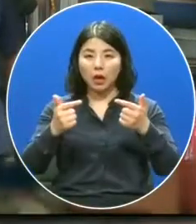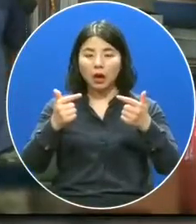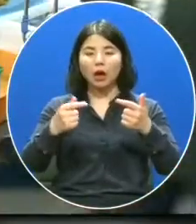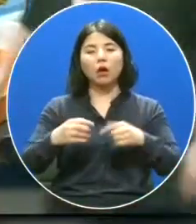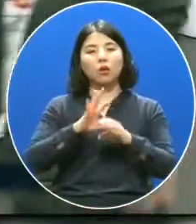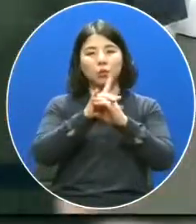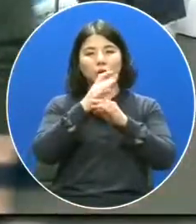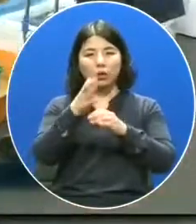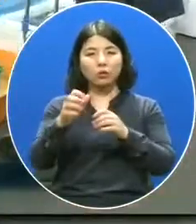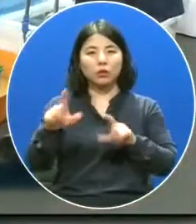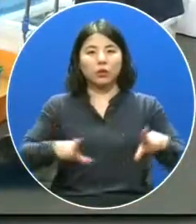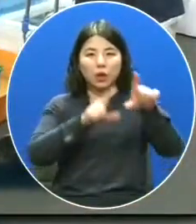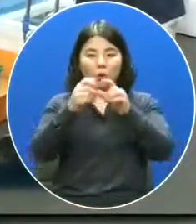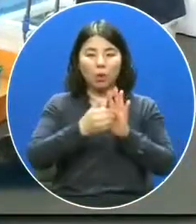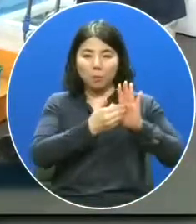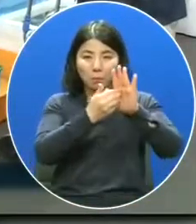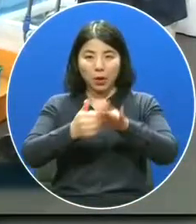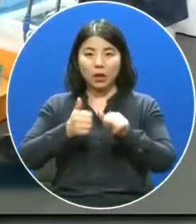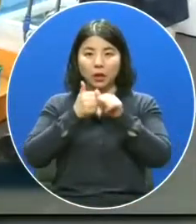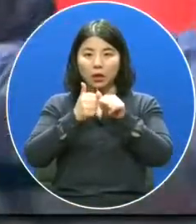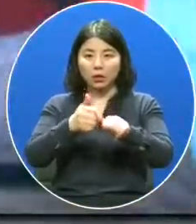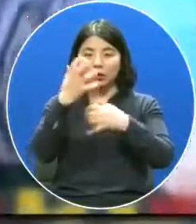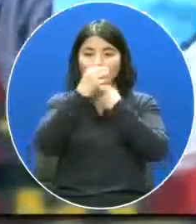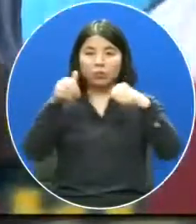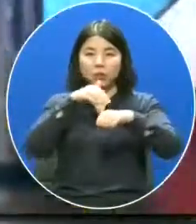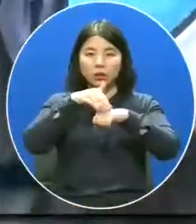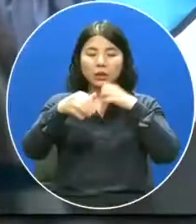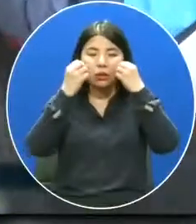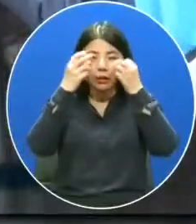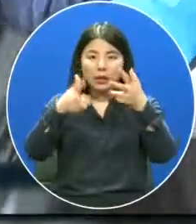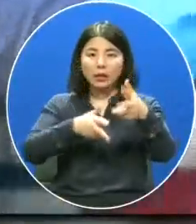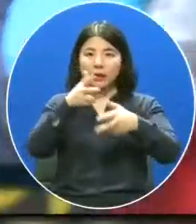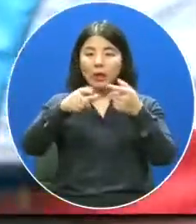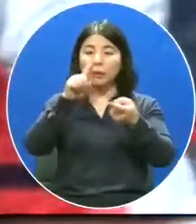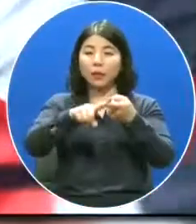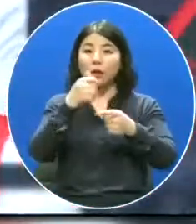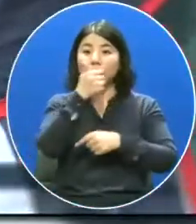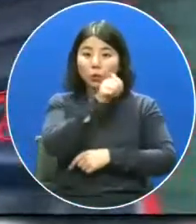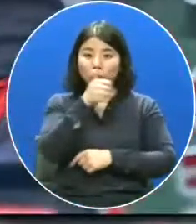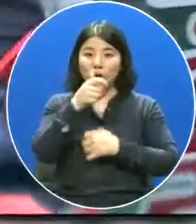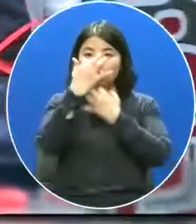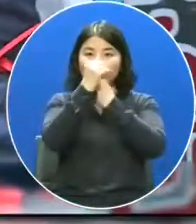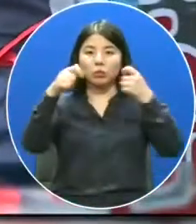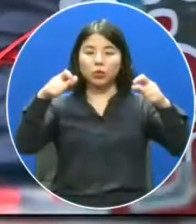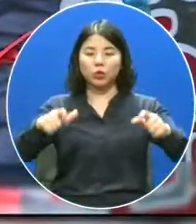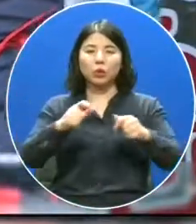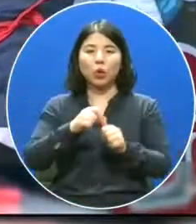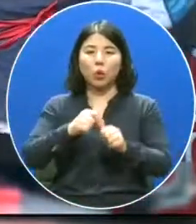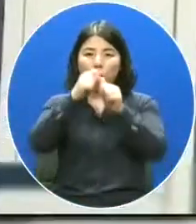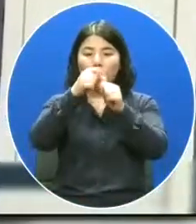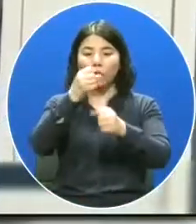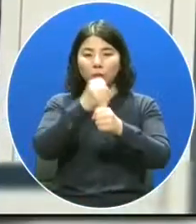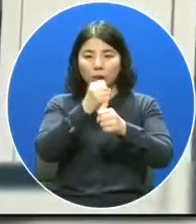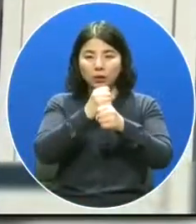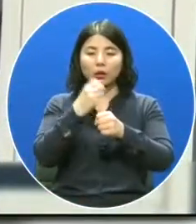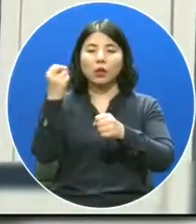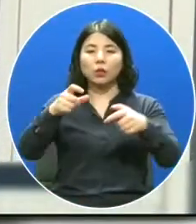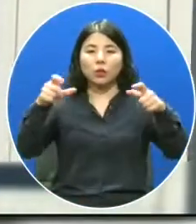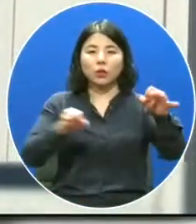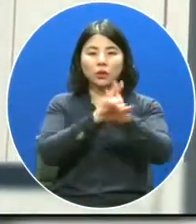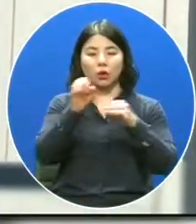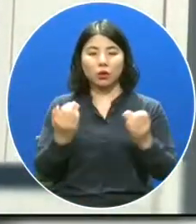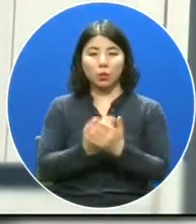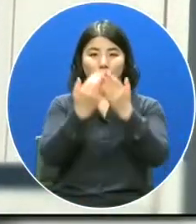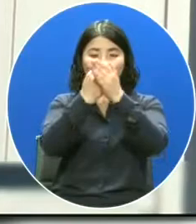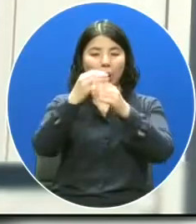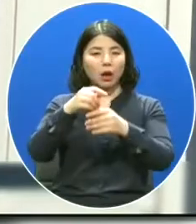아니라 코로나19의 생활 방역 진행에 따른 충북형 유딜 사업에 대한 소개는 충북 지역의 고용 창출과